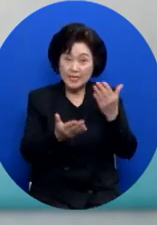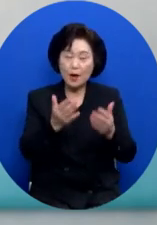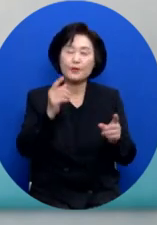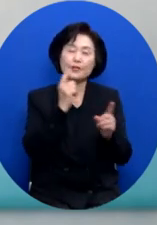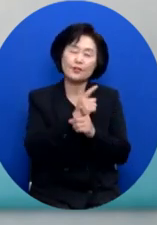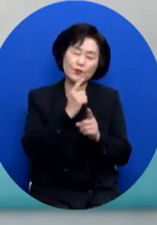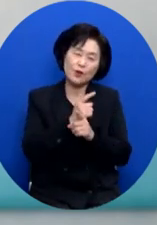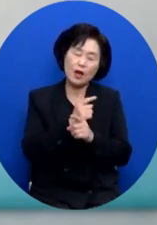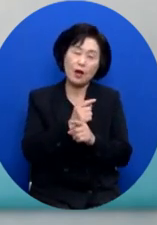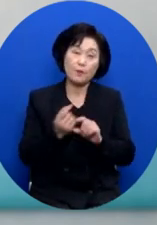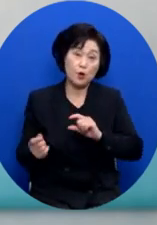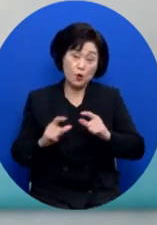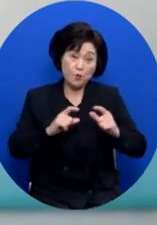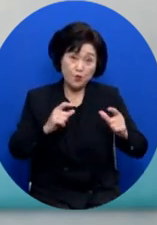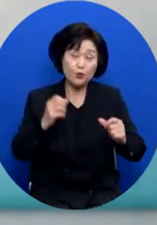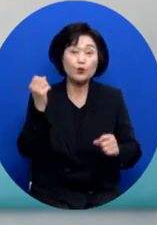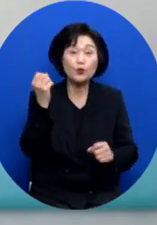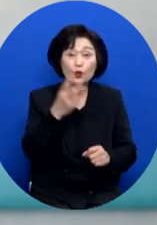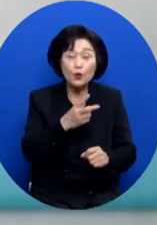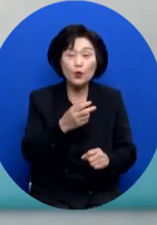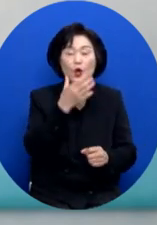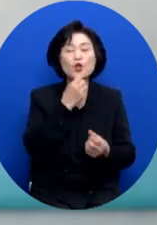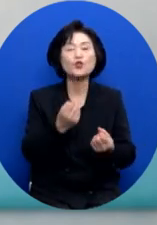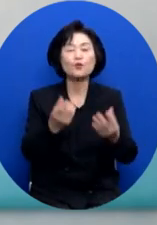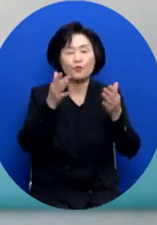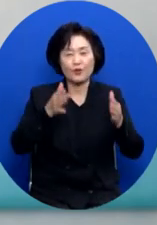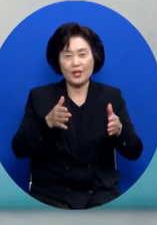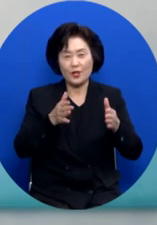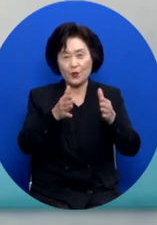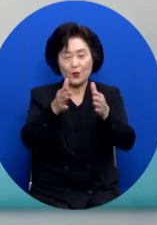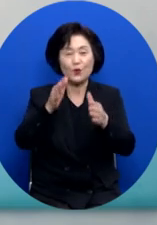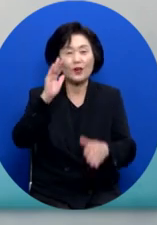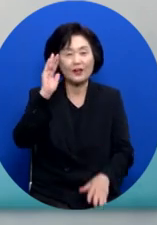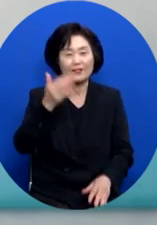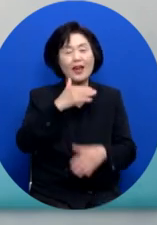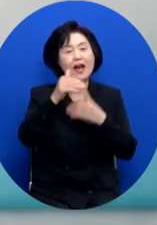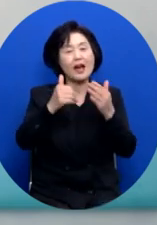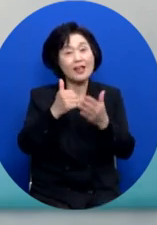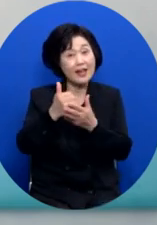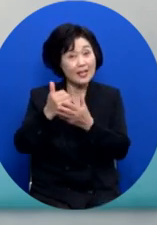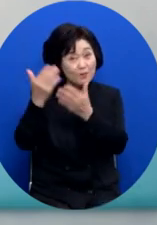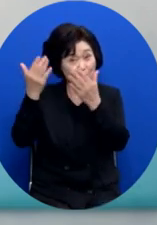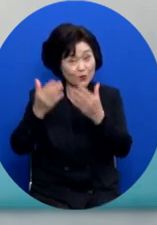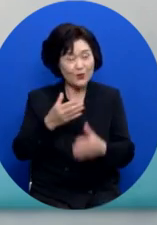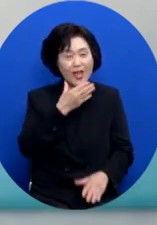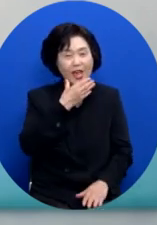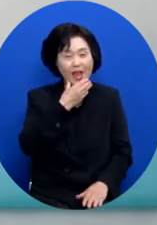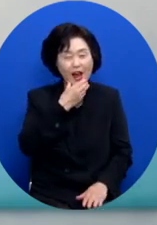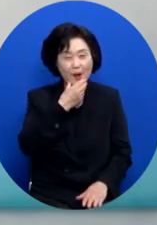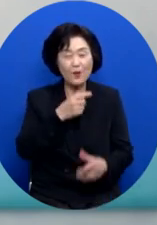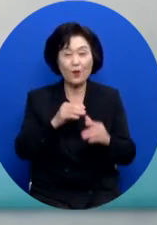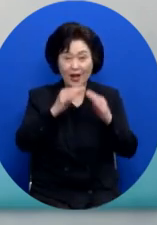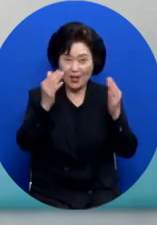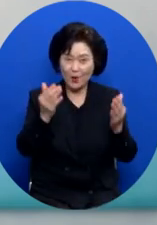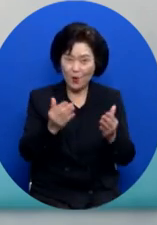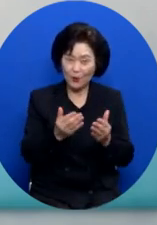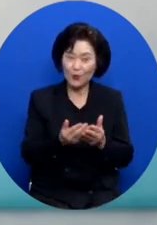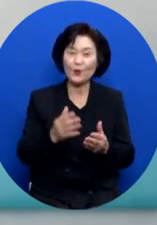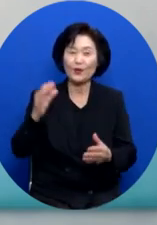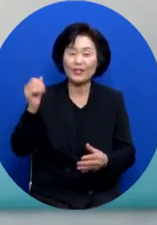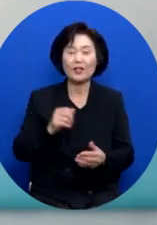치유하며 부흥을 이끄는 축복의 통로가 되어 하나님의 행복한 공동체에 쓰임